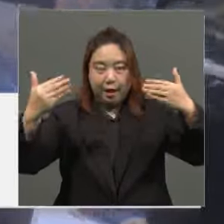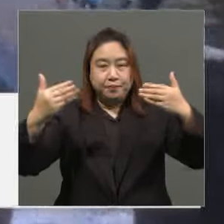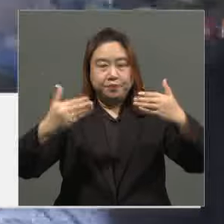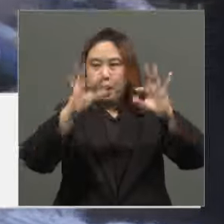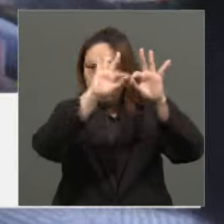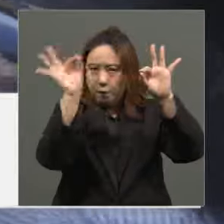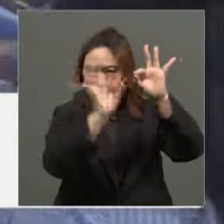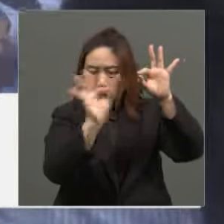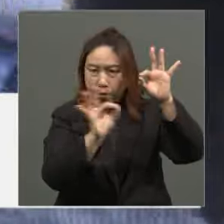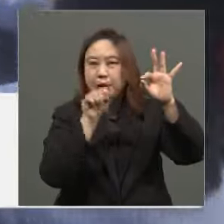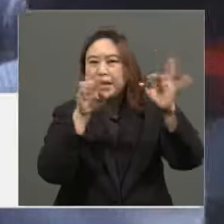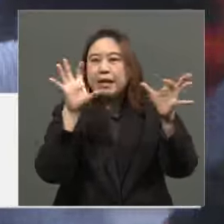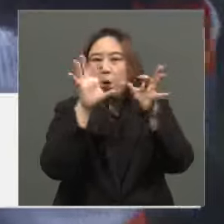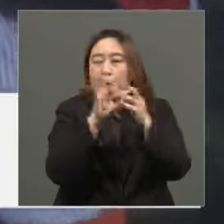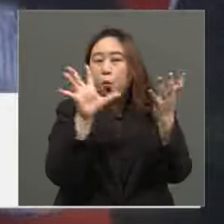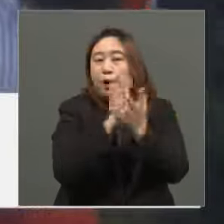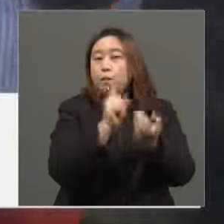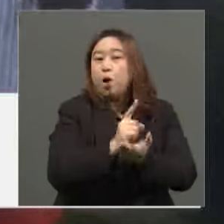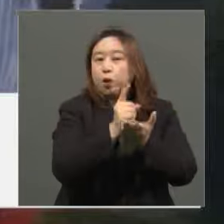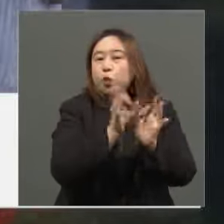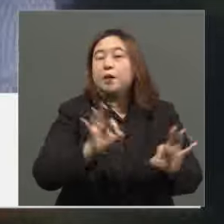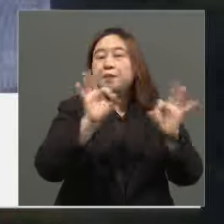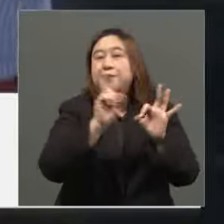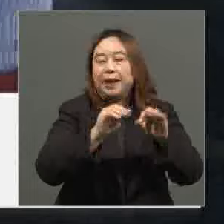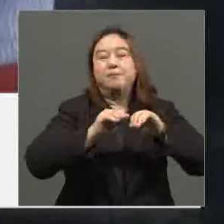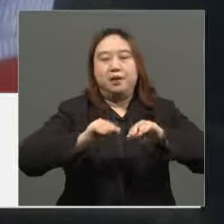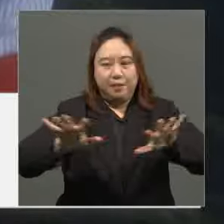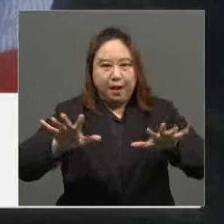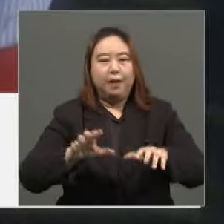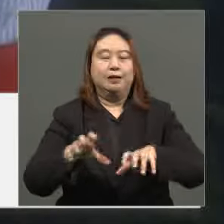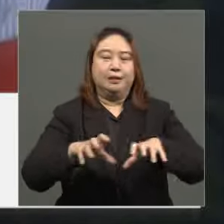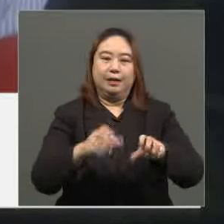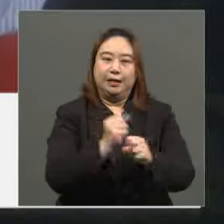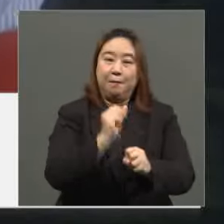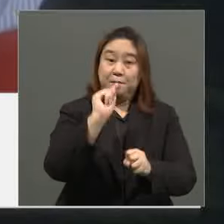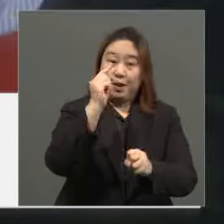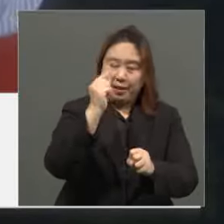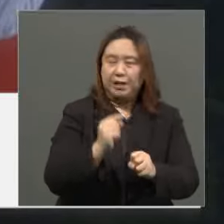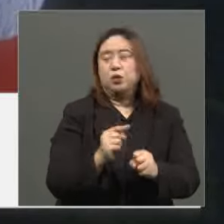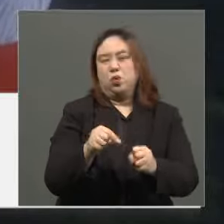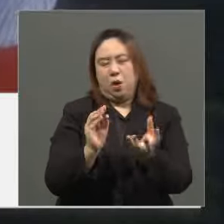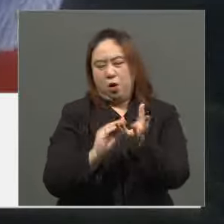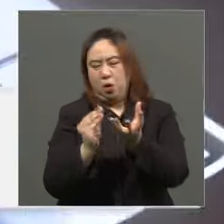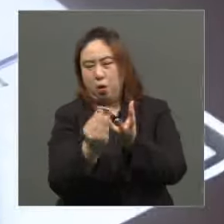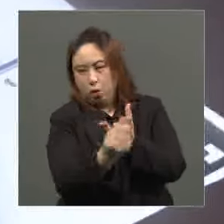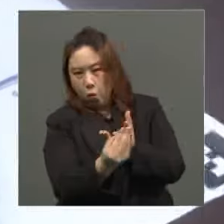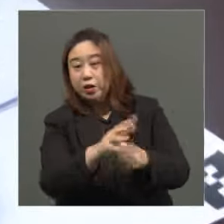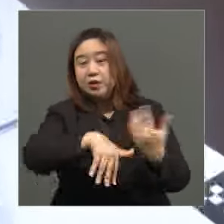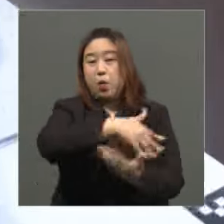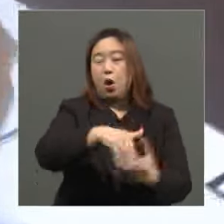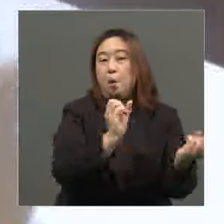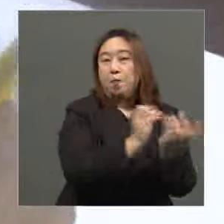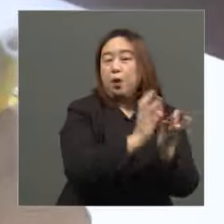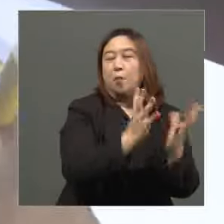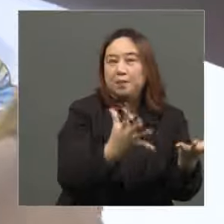ของประเพณีลอยกระทงการจัดแสดงผลงานการสร้างนวัตกรรมใหม่ลอยกระทงเป็นมิตรต่อสิ่งแวดล้อมมีการแสดงท